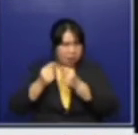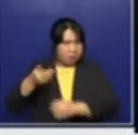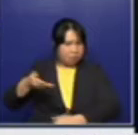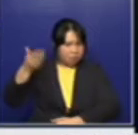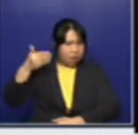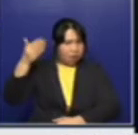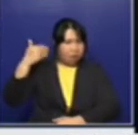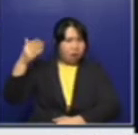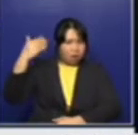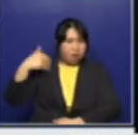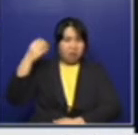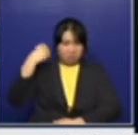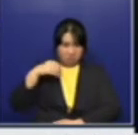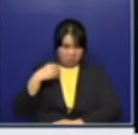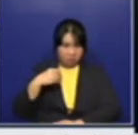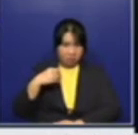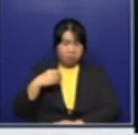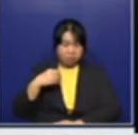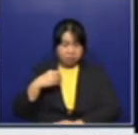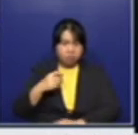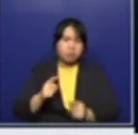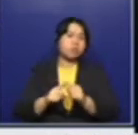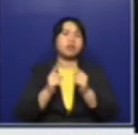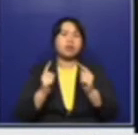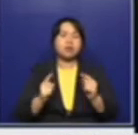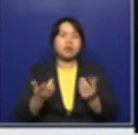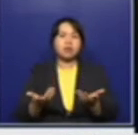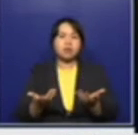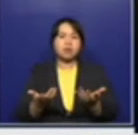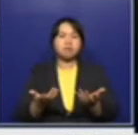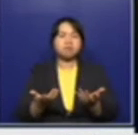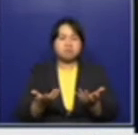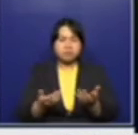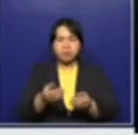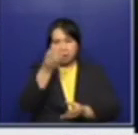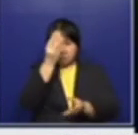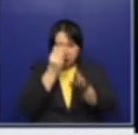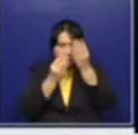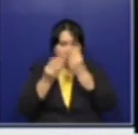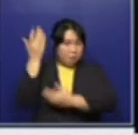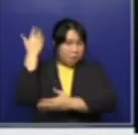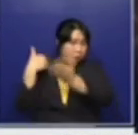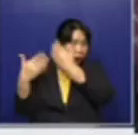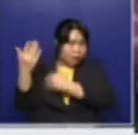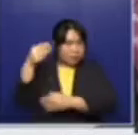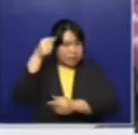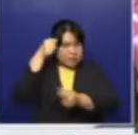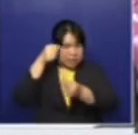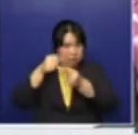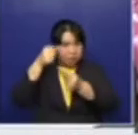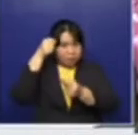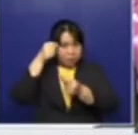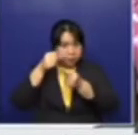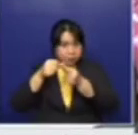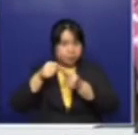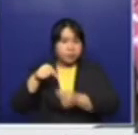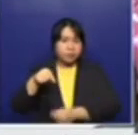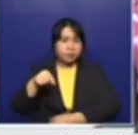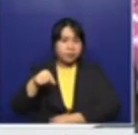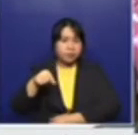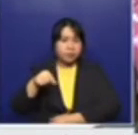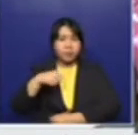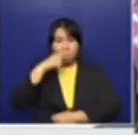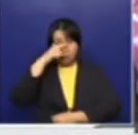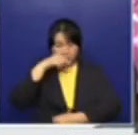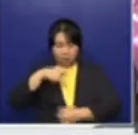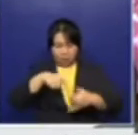ครั้งเล่าแต่ว่าการเรียนรู้ประวัติศาสตร์ของเราเนี่ยของมนุ